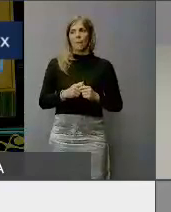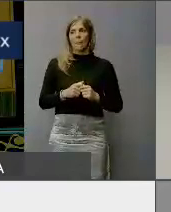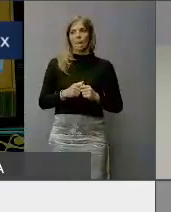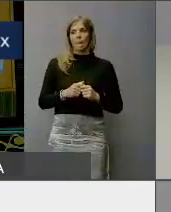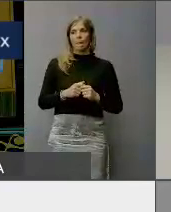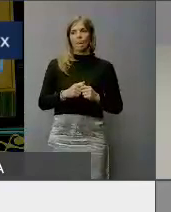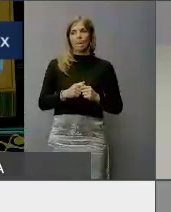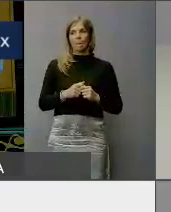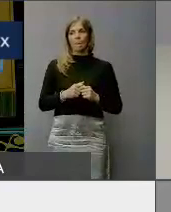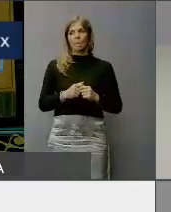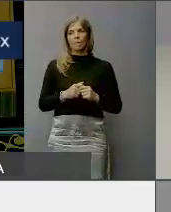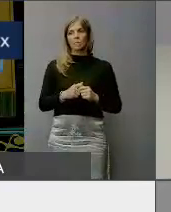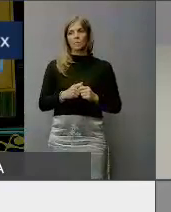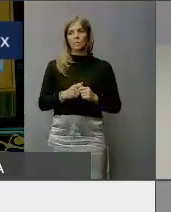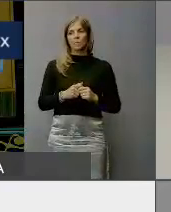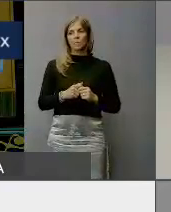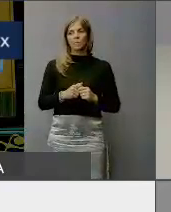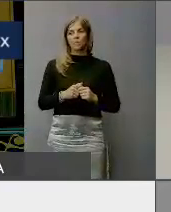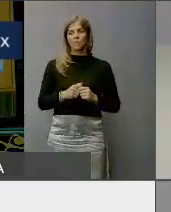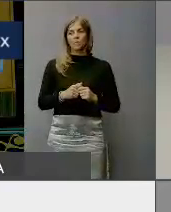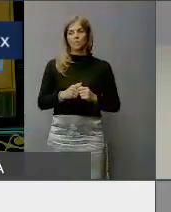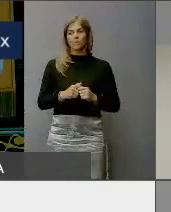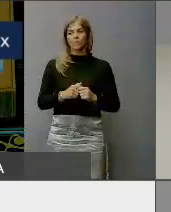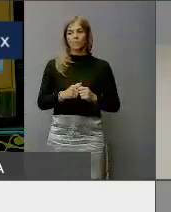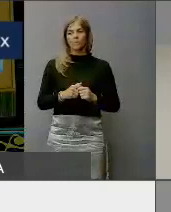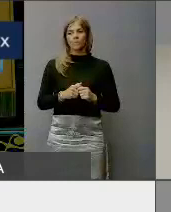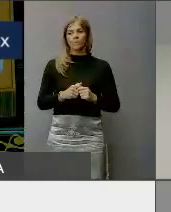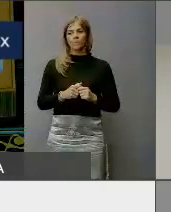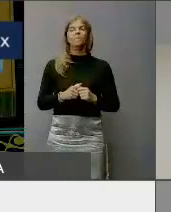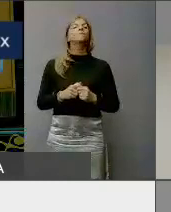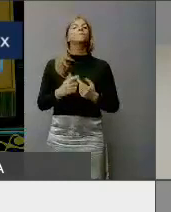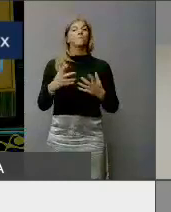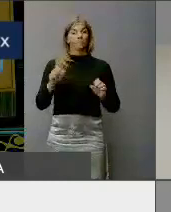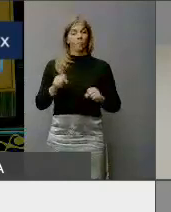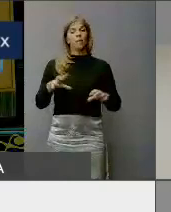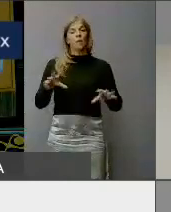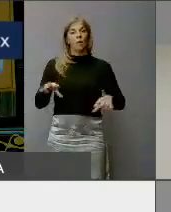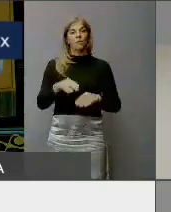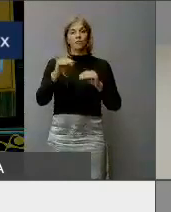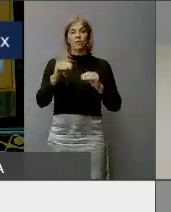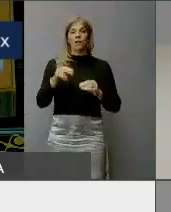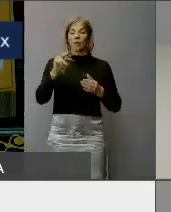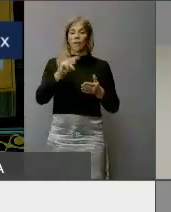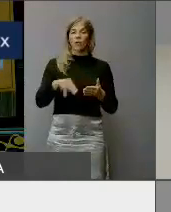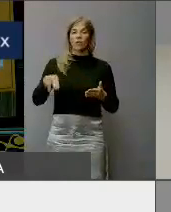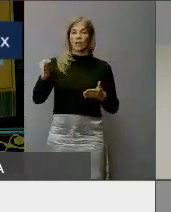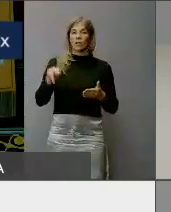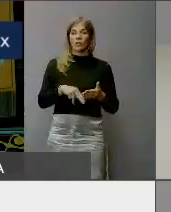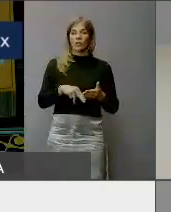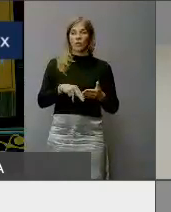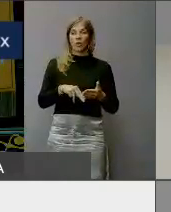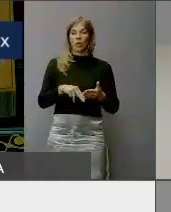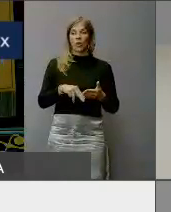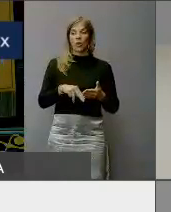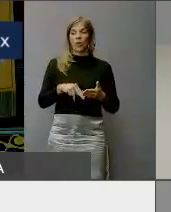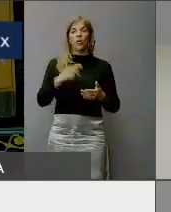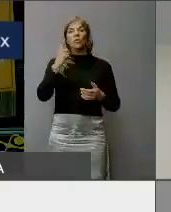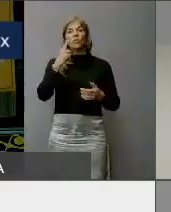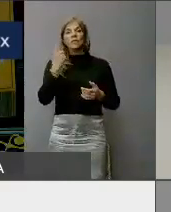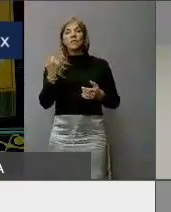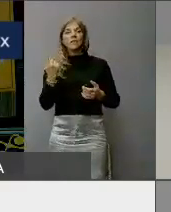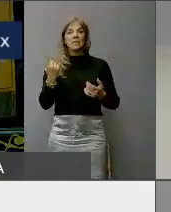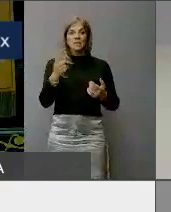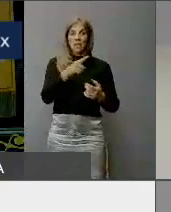emendamenti allora possiamo iniziare con le votazioni se non ci sono contrarietà procedere a